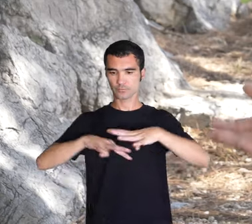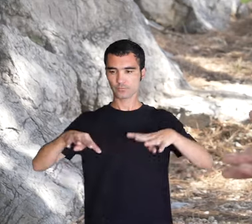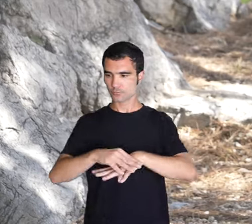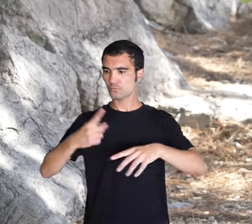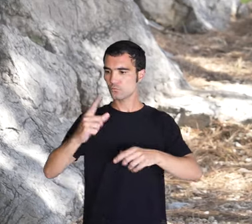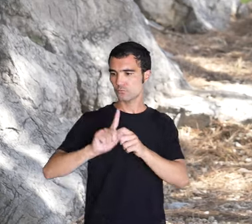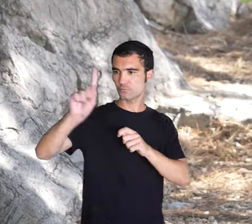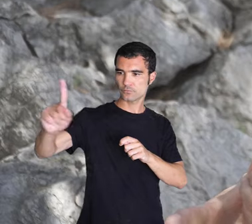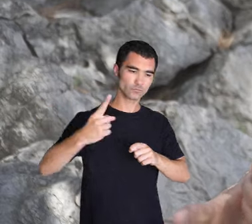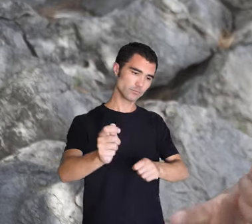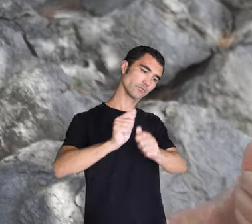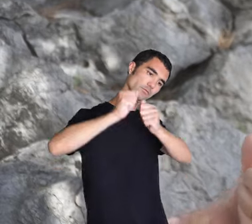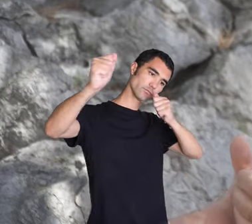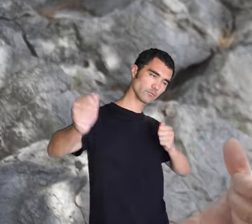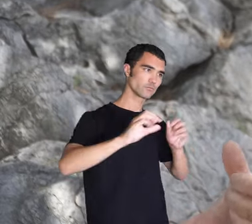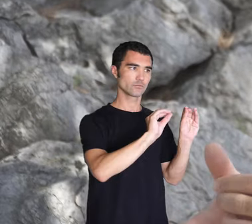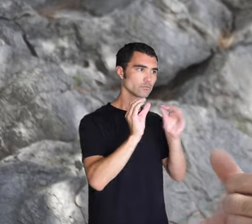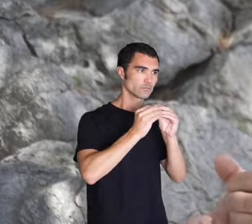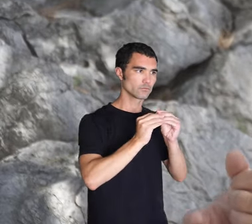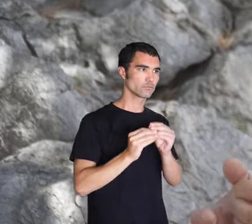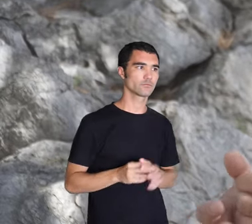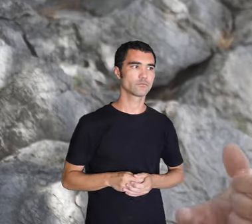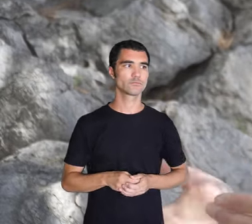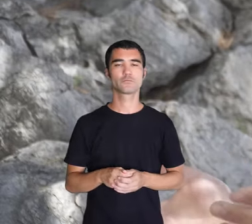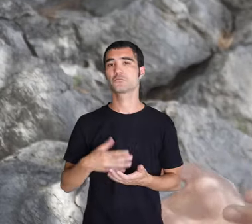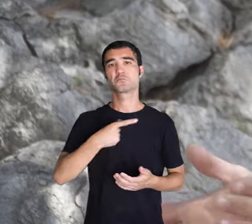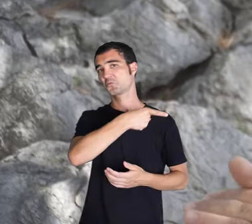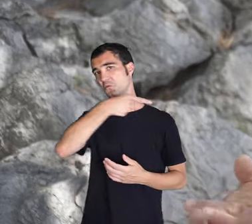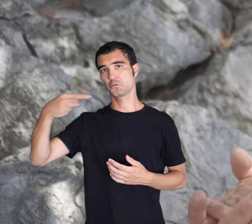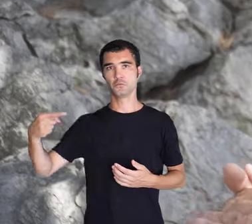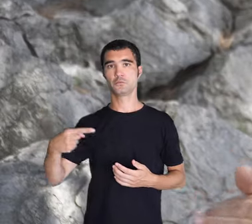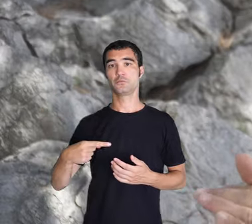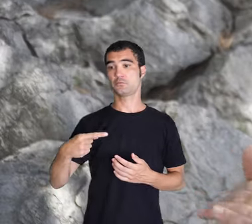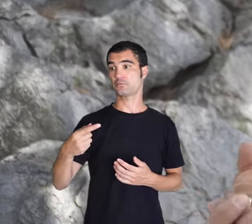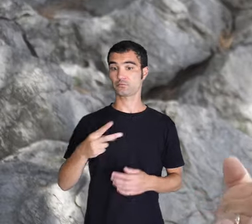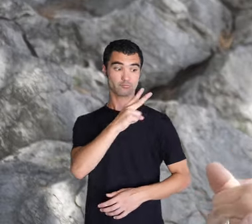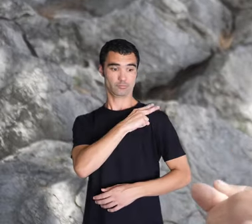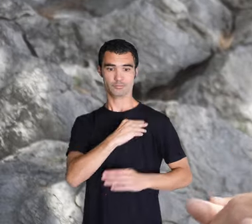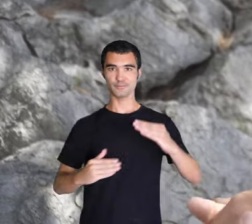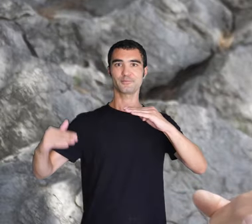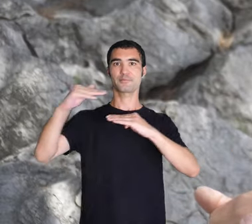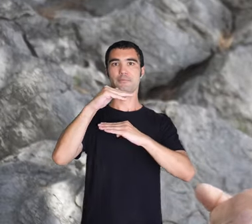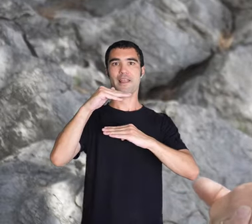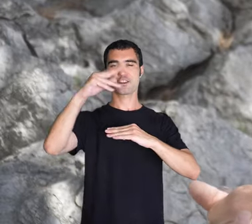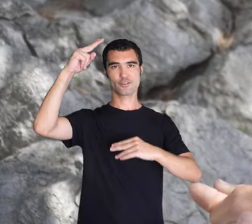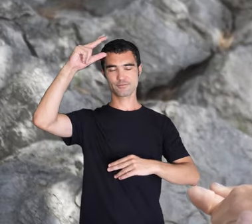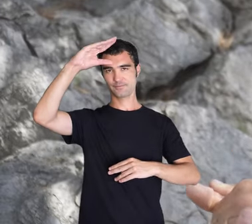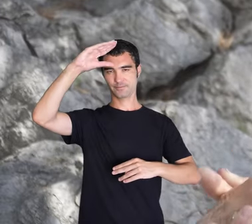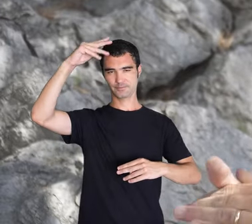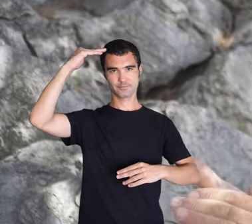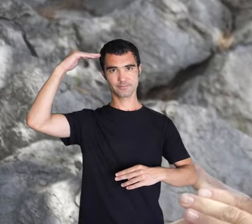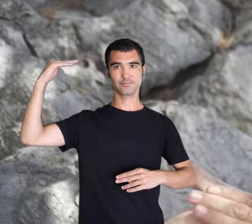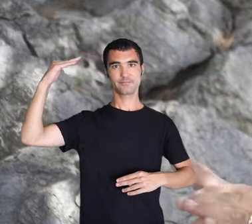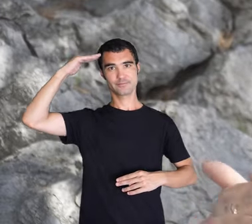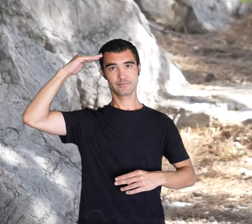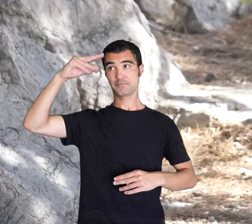l'endut jo, una se l'endut ell. O sigui, ara des de fa una setmana que soc patró, diguem,